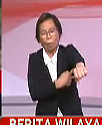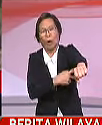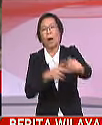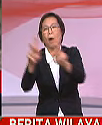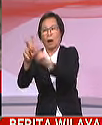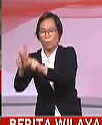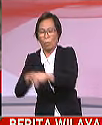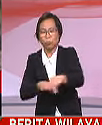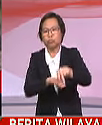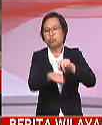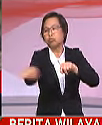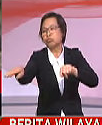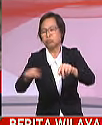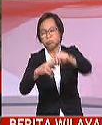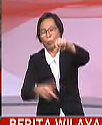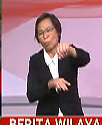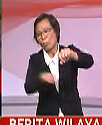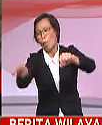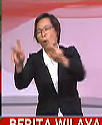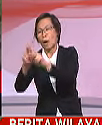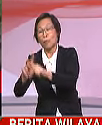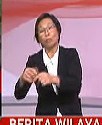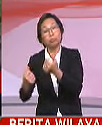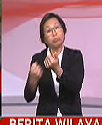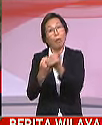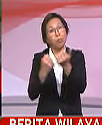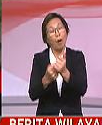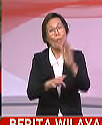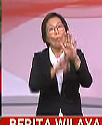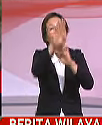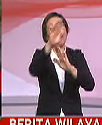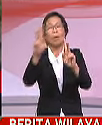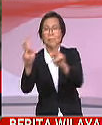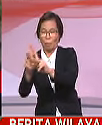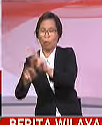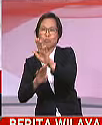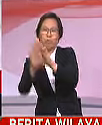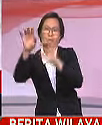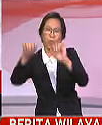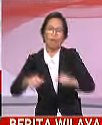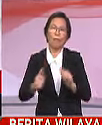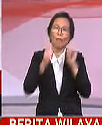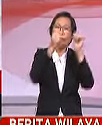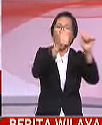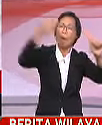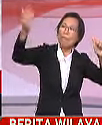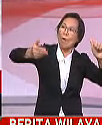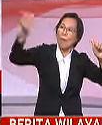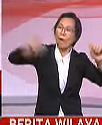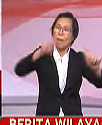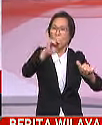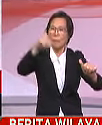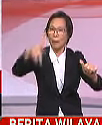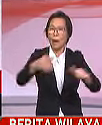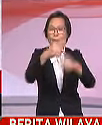bandar di Sarawak. Ini secara tidak langsung dapat menyumbang kepada pembangunan kawasan luar bandar. Terdahulu berucap dalam majlis sama, Ahli